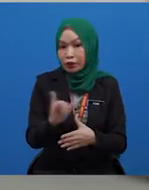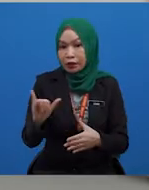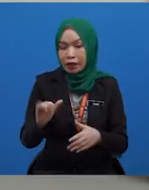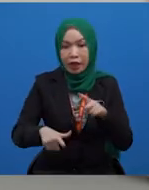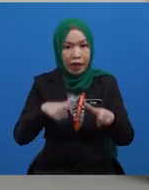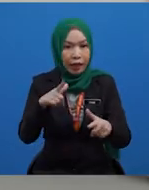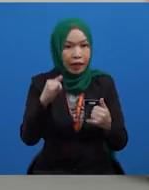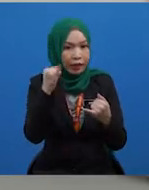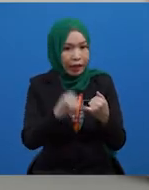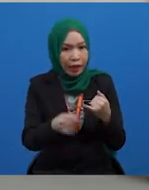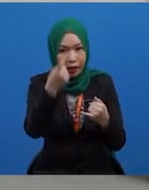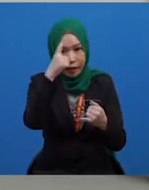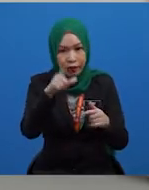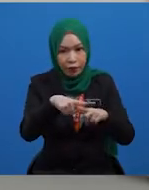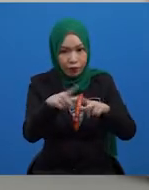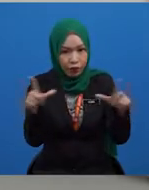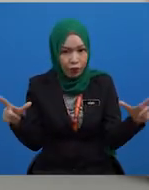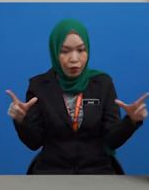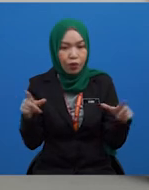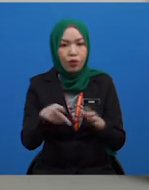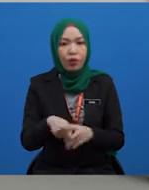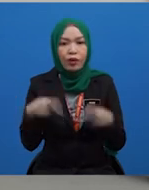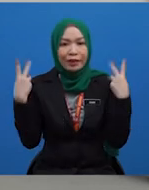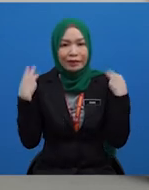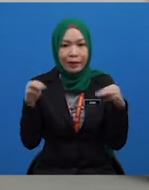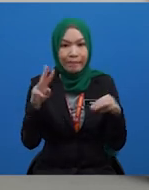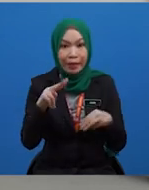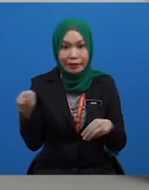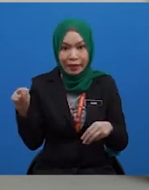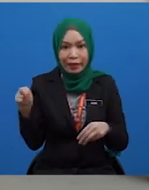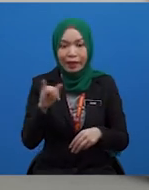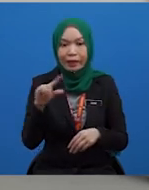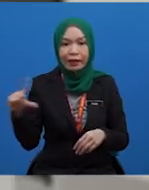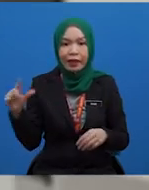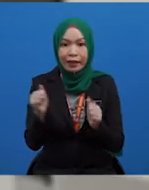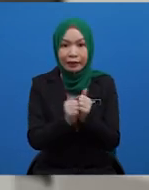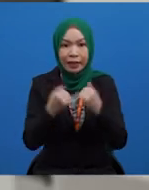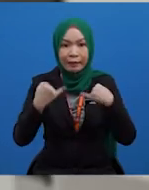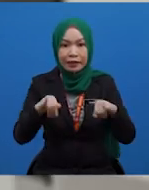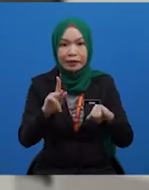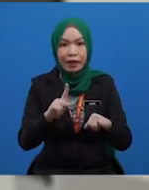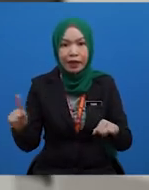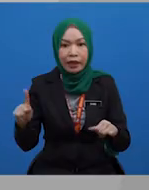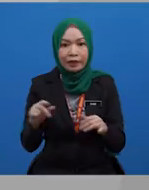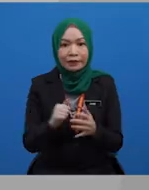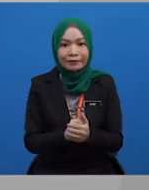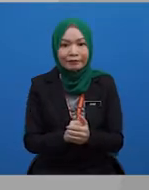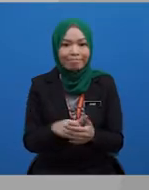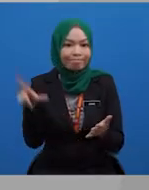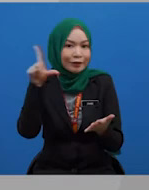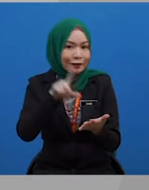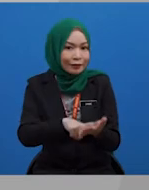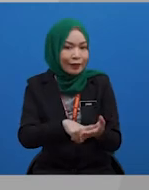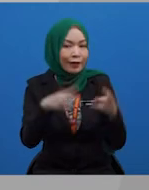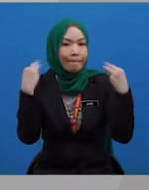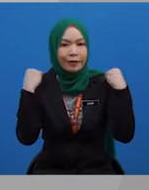Seterusnya, langkah terakhir dalam meluaskan pasaran perniagaan ini adalah dengan pemasar menjalankan peletakan